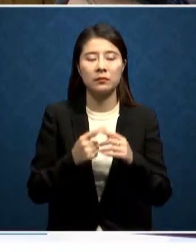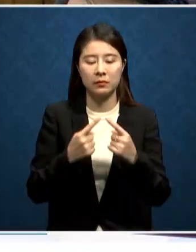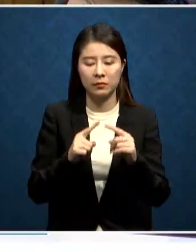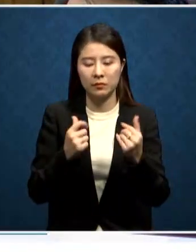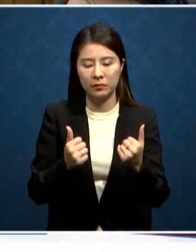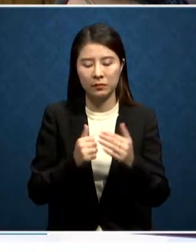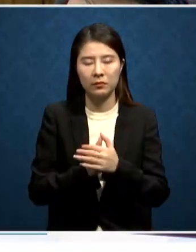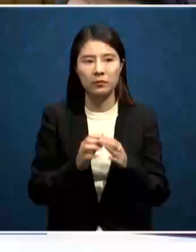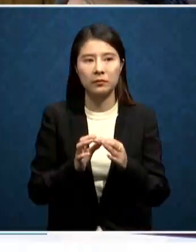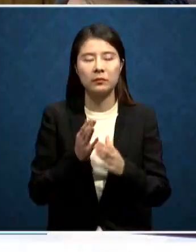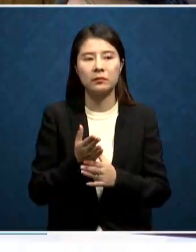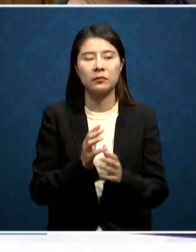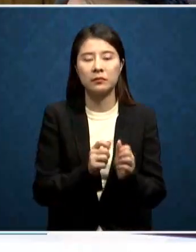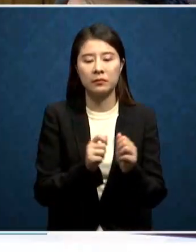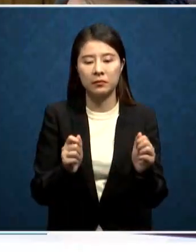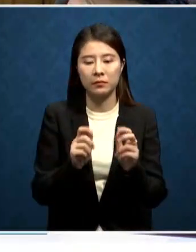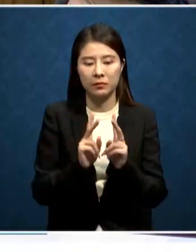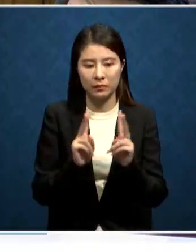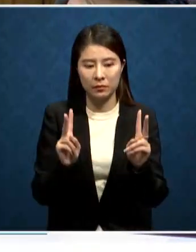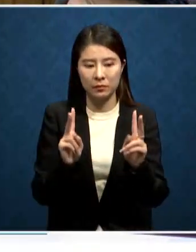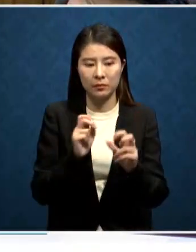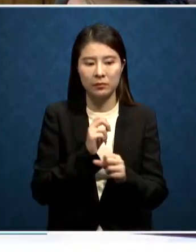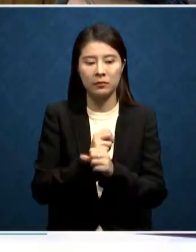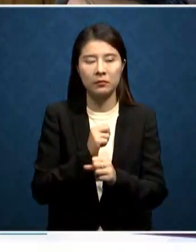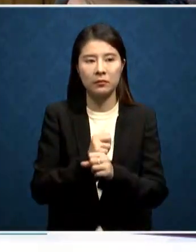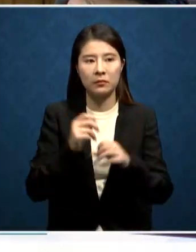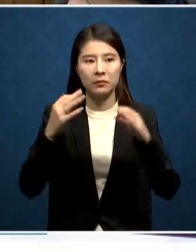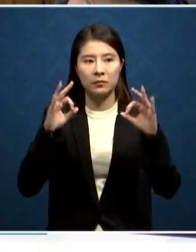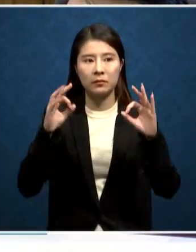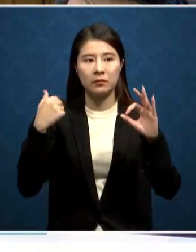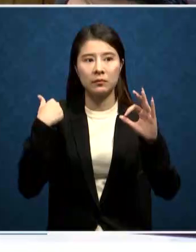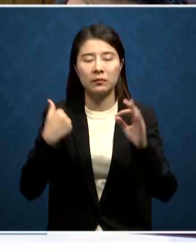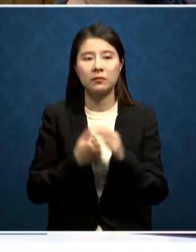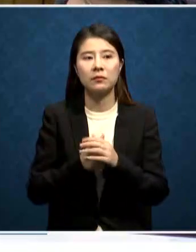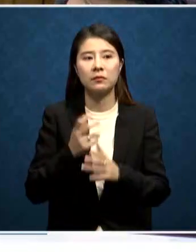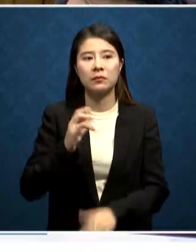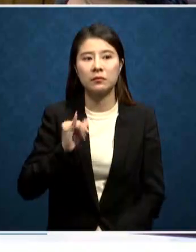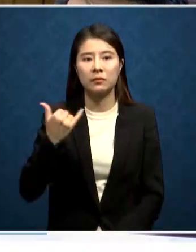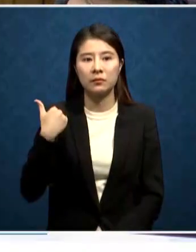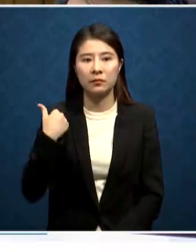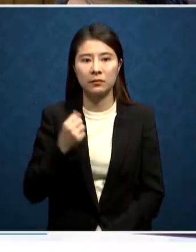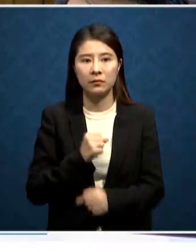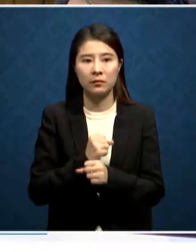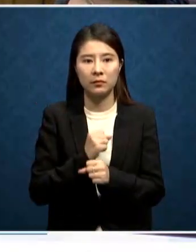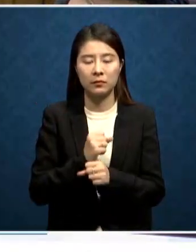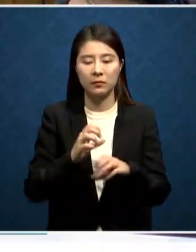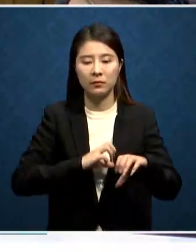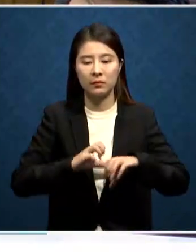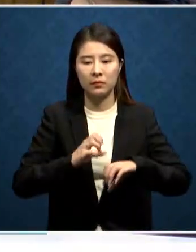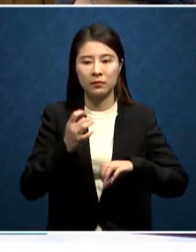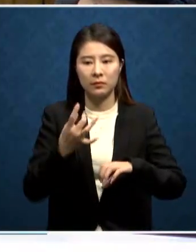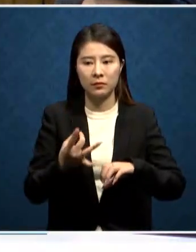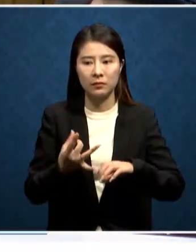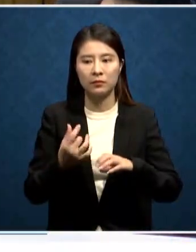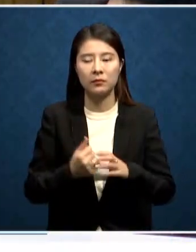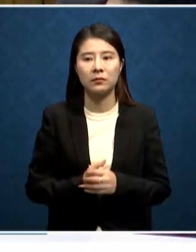ของอ่าทางท่านอนุกรรมาธิการกิจการองค์กรอิสระนะคะเราอาจจะอ่ามีหมายเหตุนะคะว่าเราได้ดำเนินการอะไรบ้างในปีนั้นที่อ่า